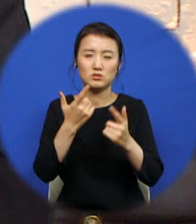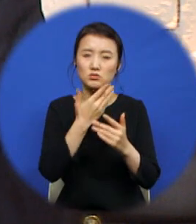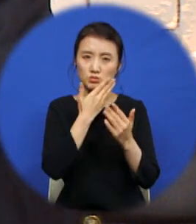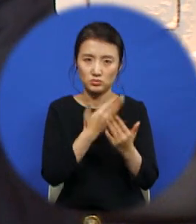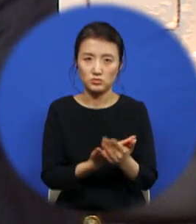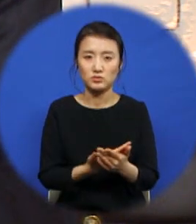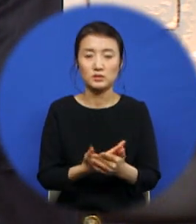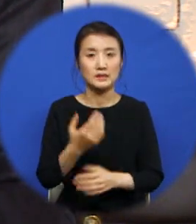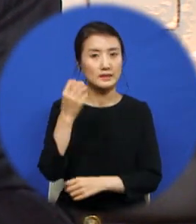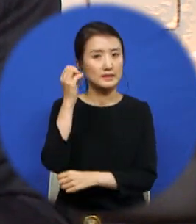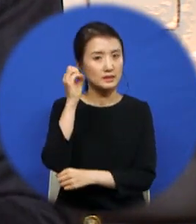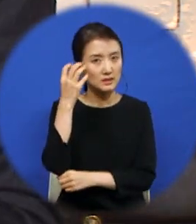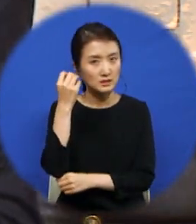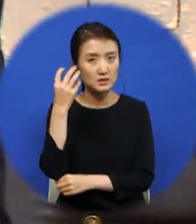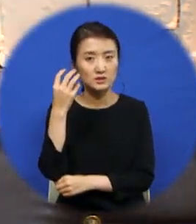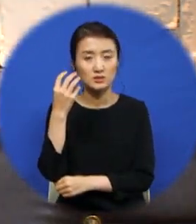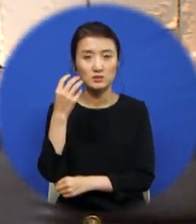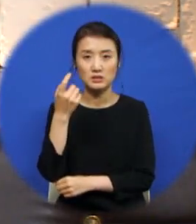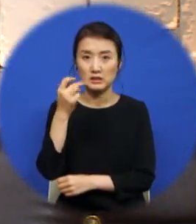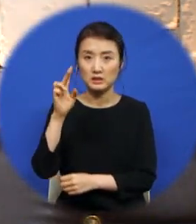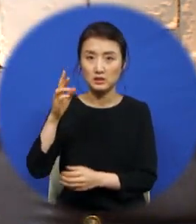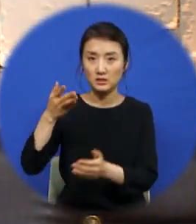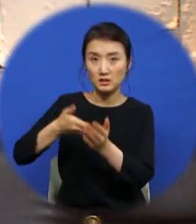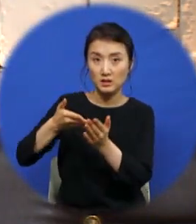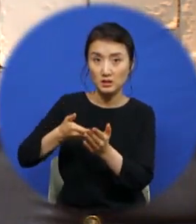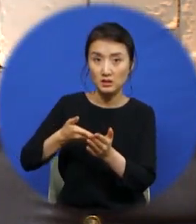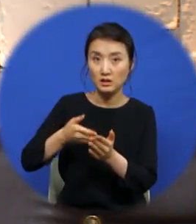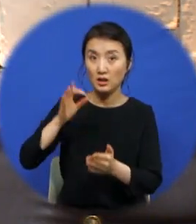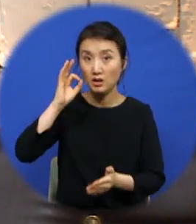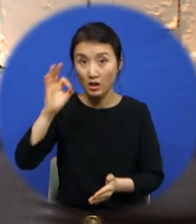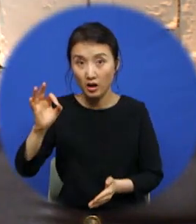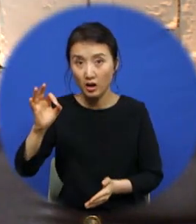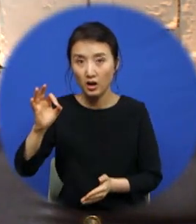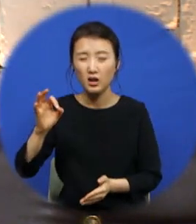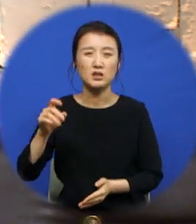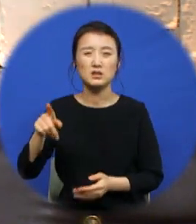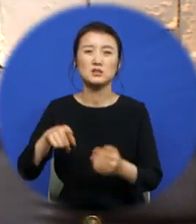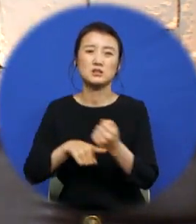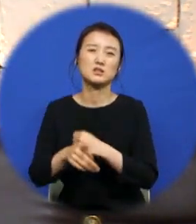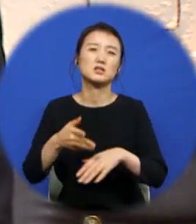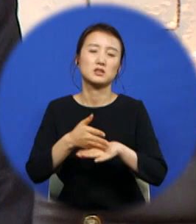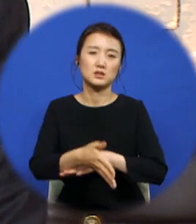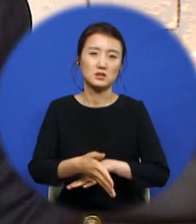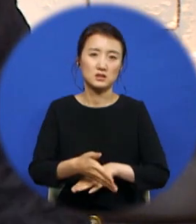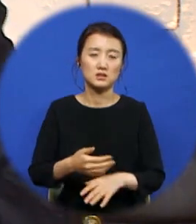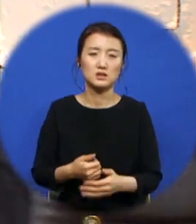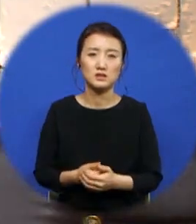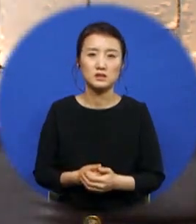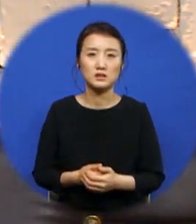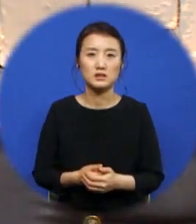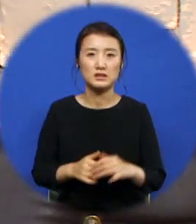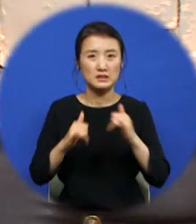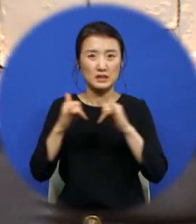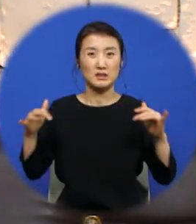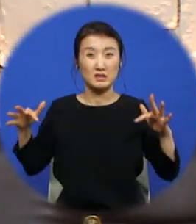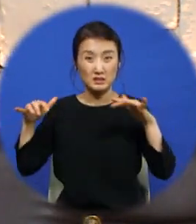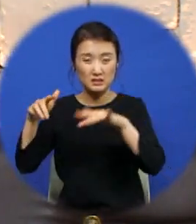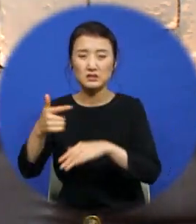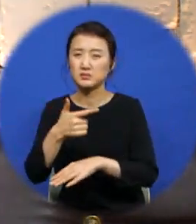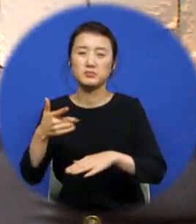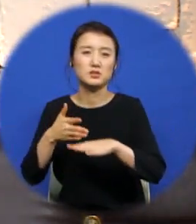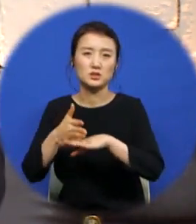난 이렇게 방송해서 뭐가 떵 가 이렇게 하면 이미 끝자락인 거예요 그때 대부분 사람들이 끼어드는 겁니다